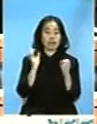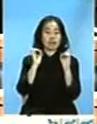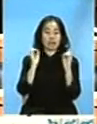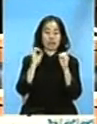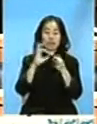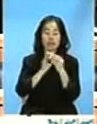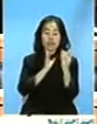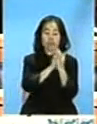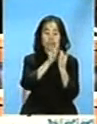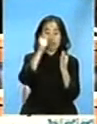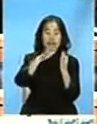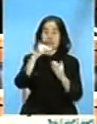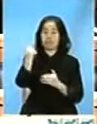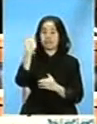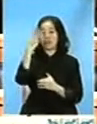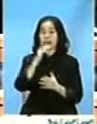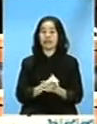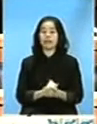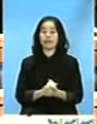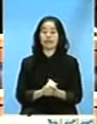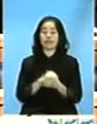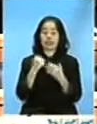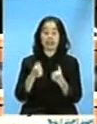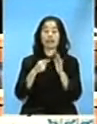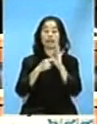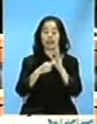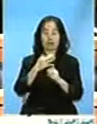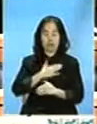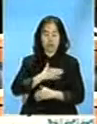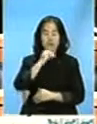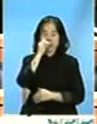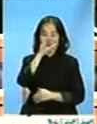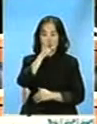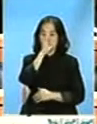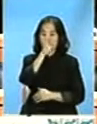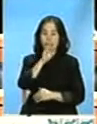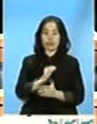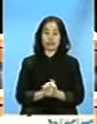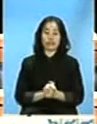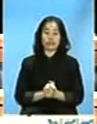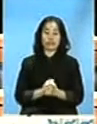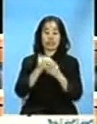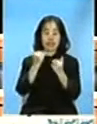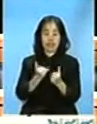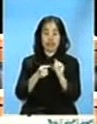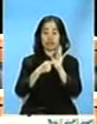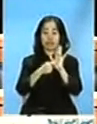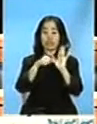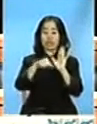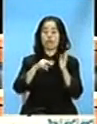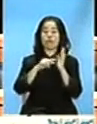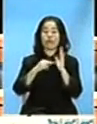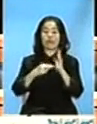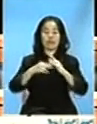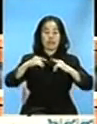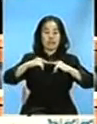เนี่ยมันเป็นไปไม่ได้เพราะฉะนั้นผมกล้าพูดได้ว่าอันนี้เนี่ยจะเป็นการขัดหลักการ